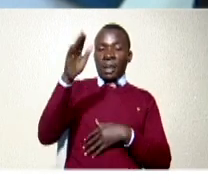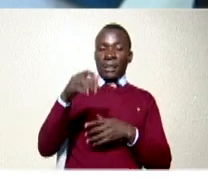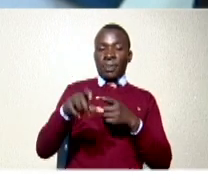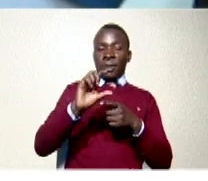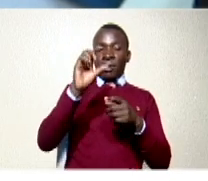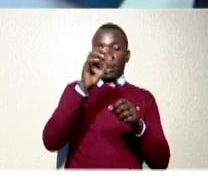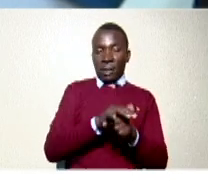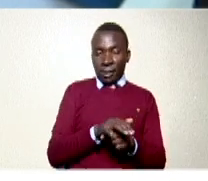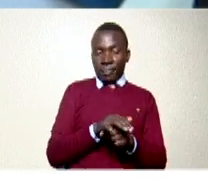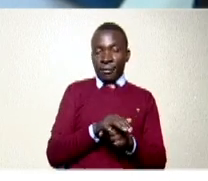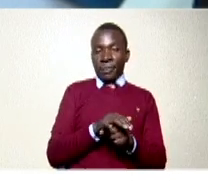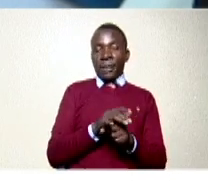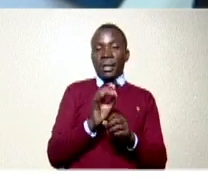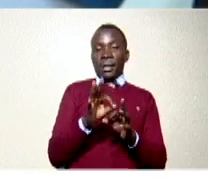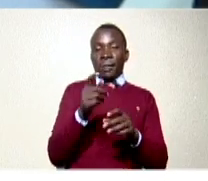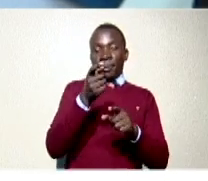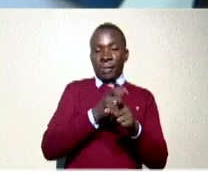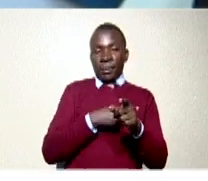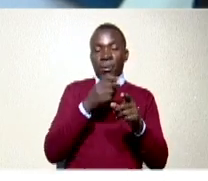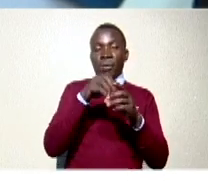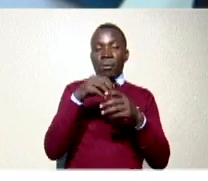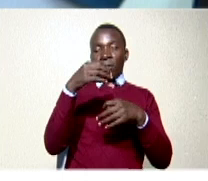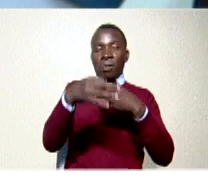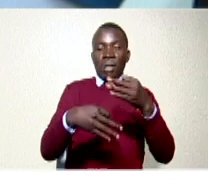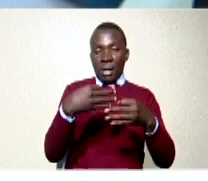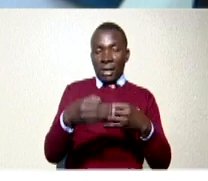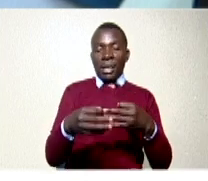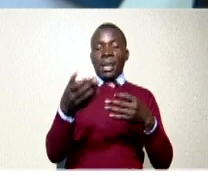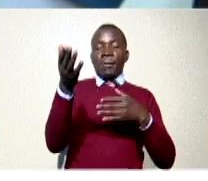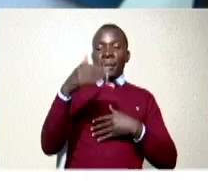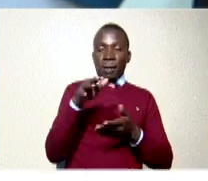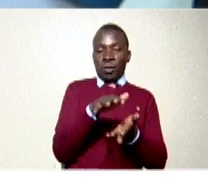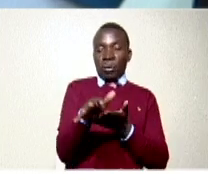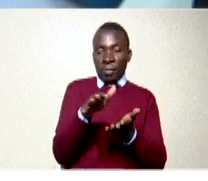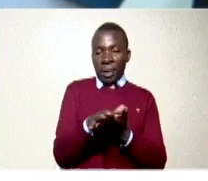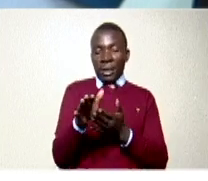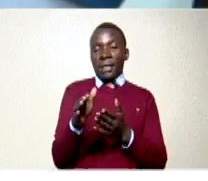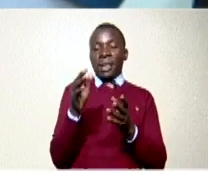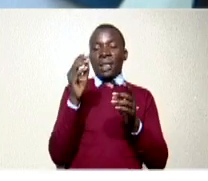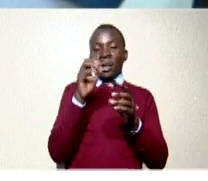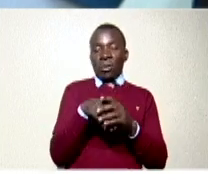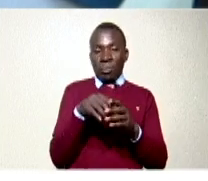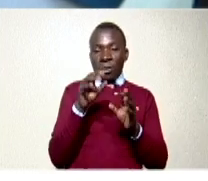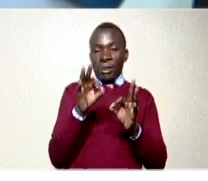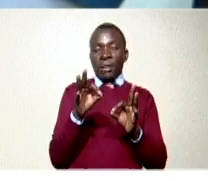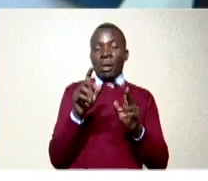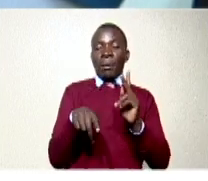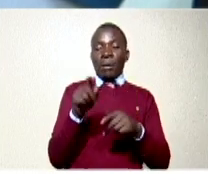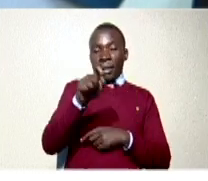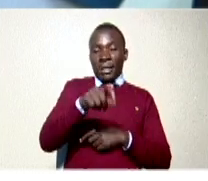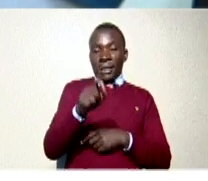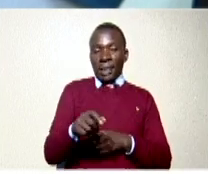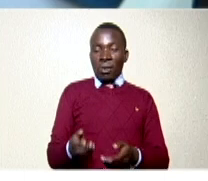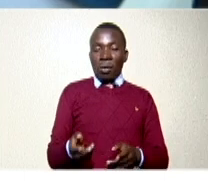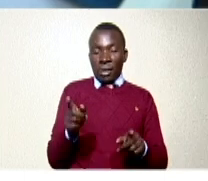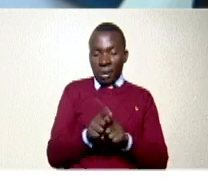cyane, ari ibiza mu nganda, ari ibiza mu ishoramari, ari ibiza mu bintu abantu bakenera. Uko ubukungu buzamuka niko abantu